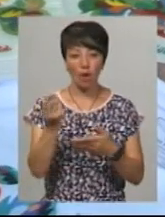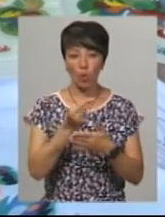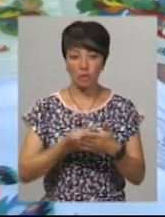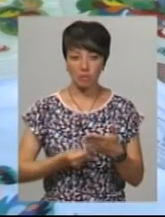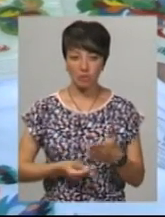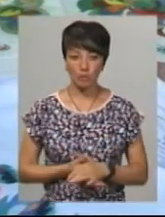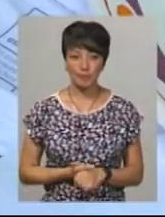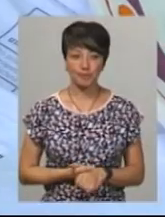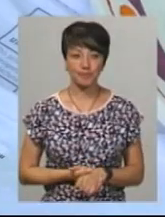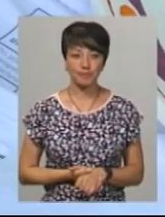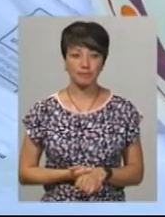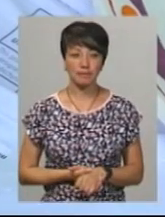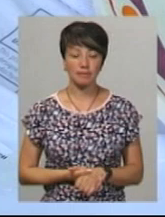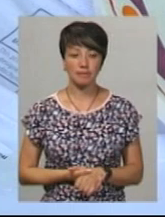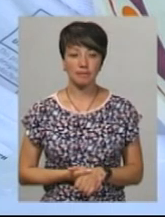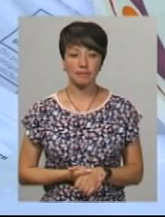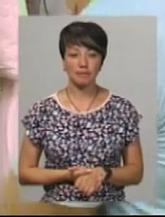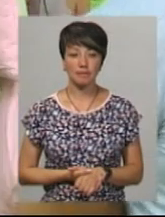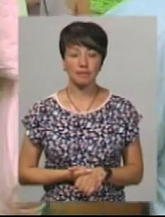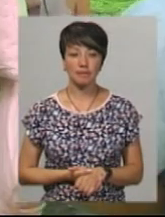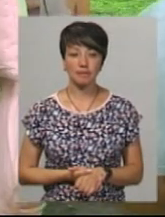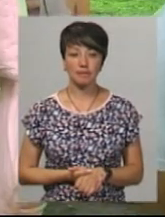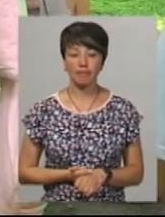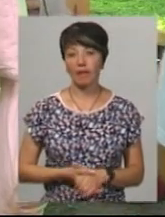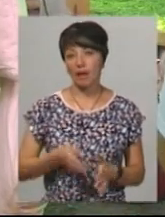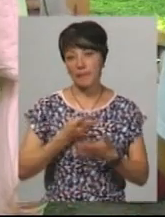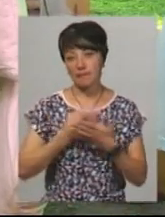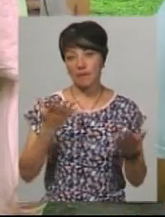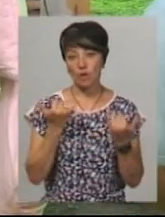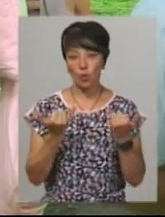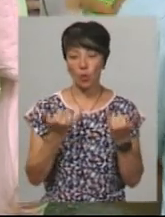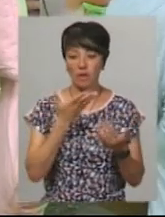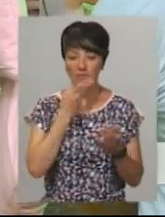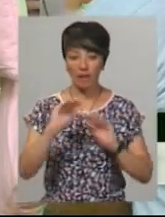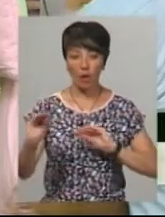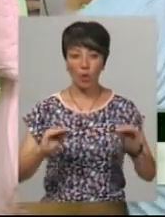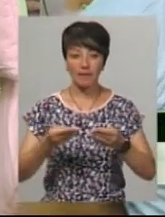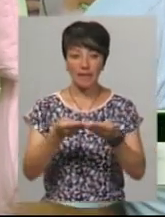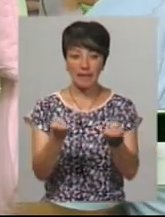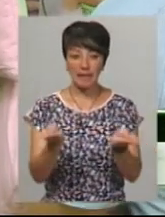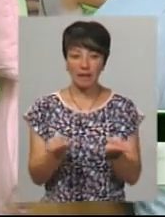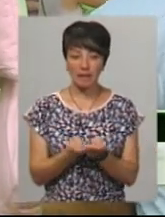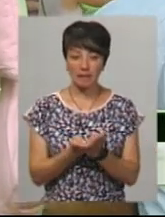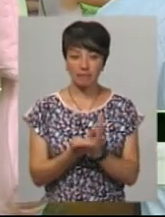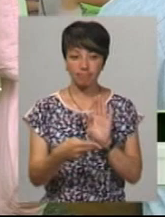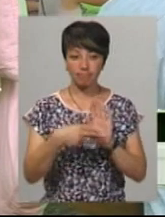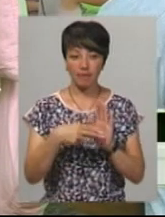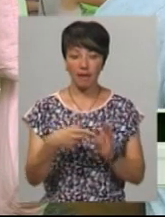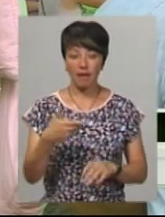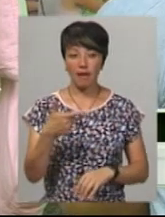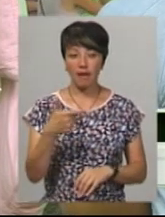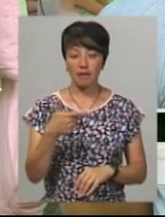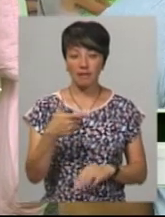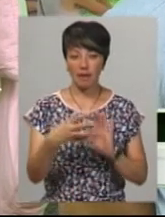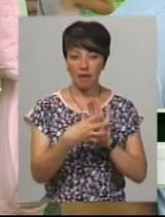розписом. Представляю сьогодні свої тарілки декоративні з гербом Самчик